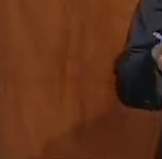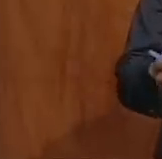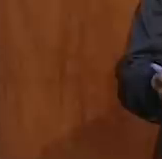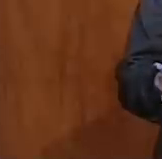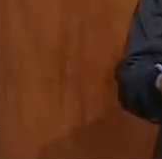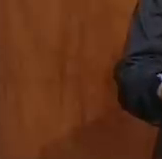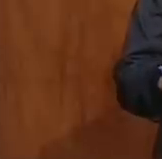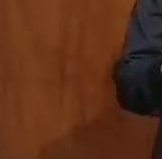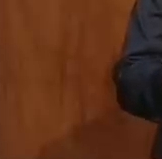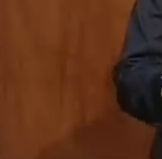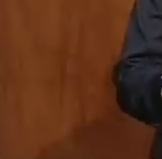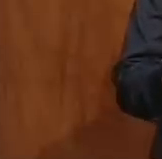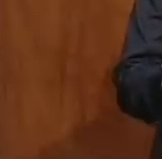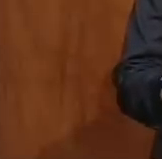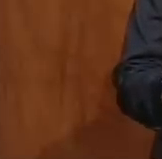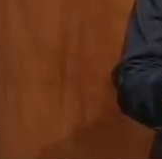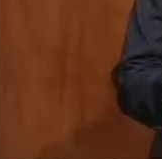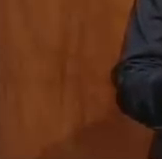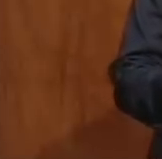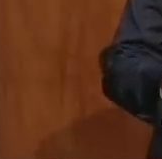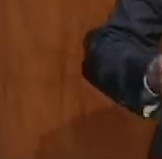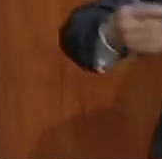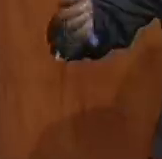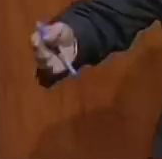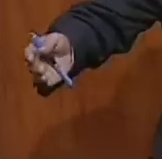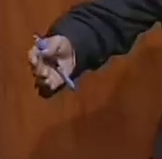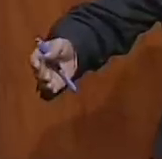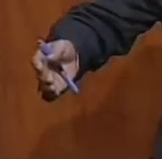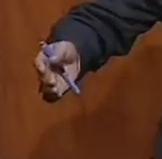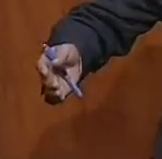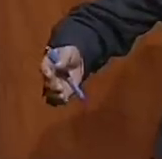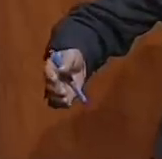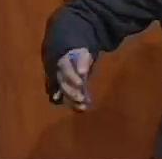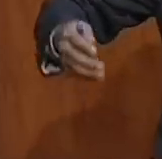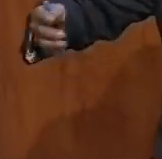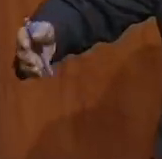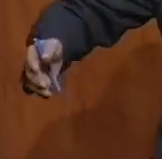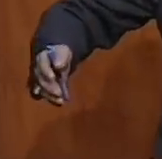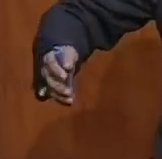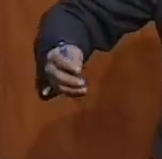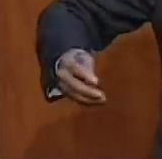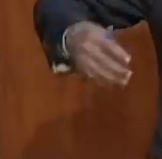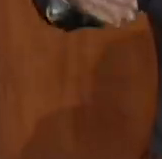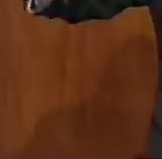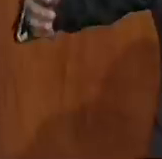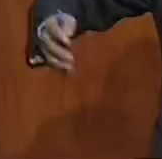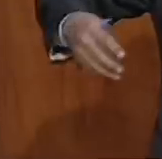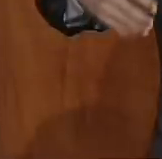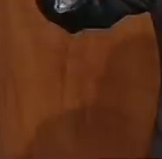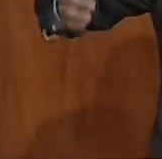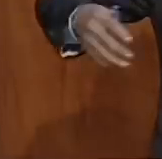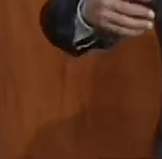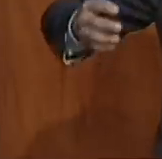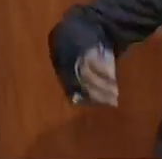راكم كتعرفوا الاتحاد الوطني لطلبه المغرب اش وقع له، هو دخلوا له عاوتاني بعض الفئات اخرى عاوتاني اللي رجعوا في شكل اخر،